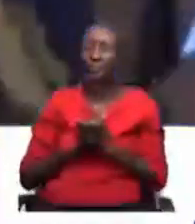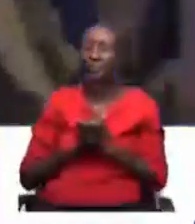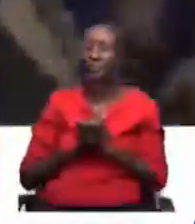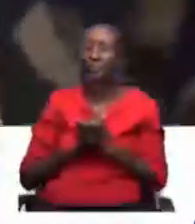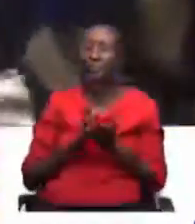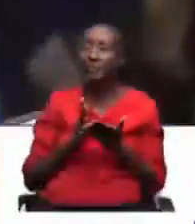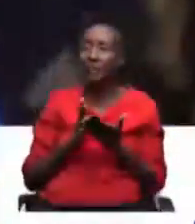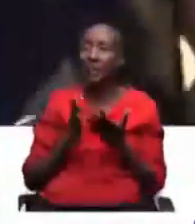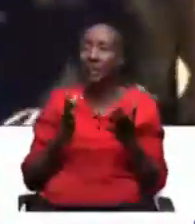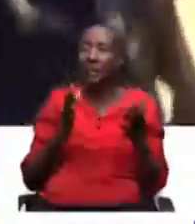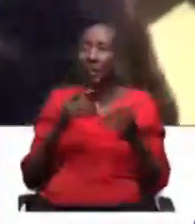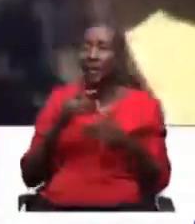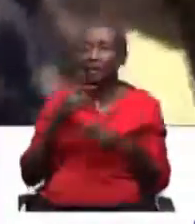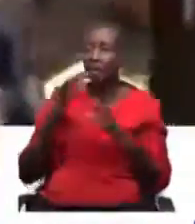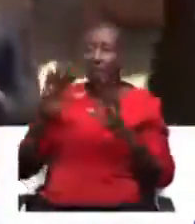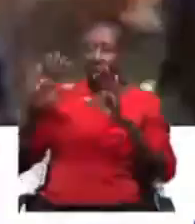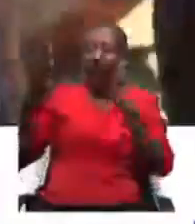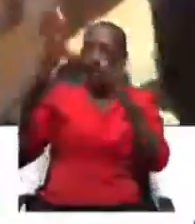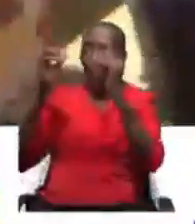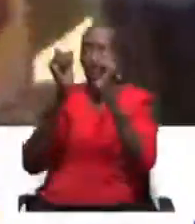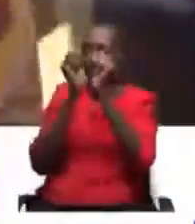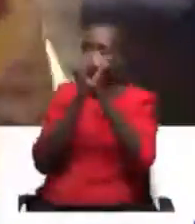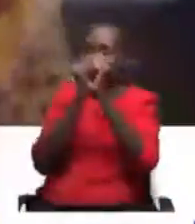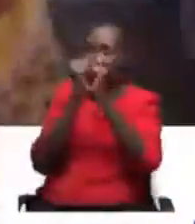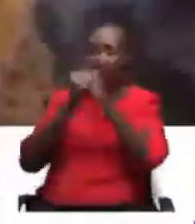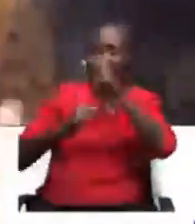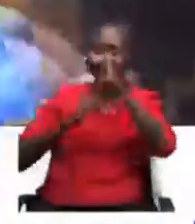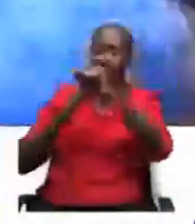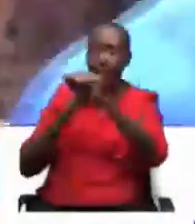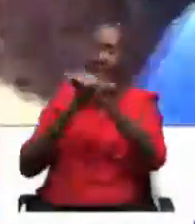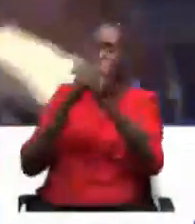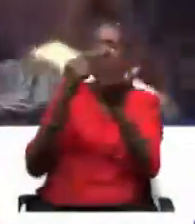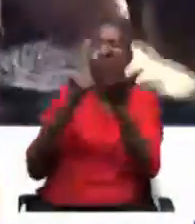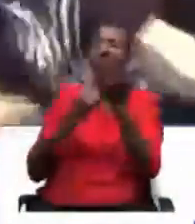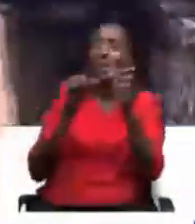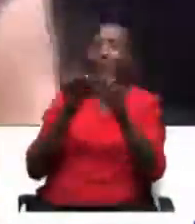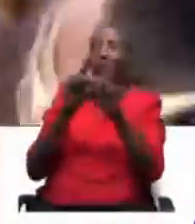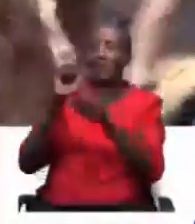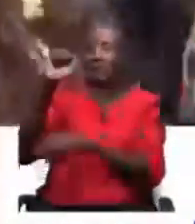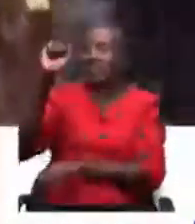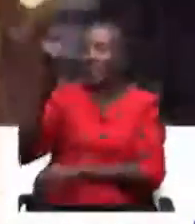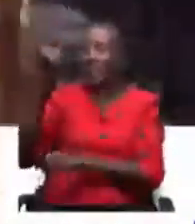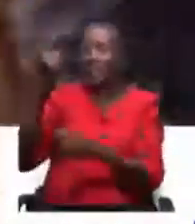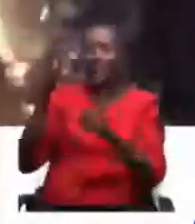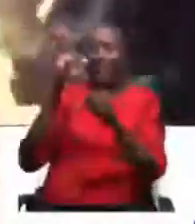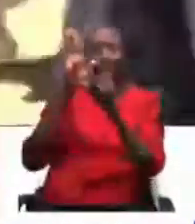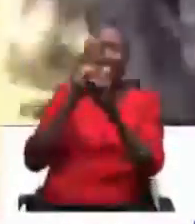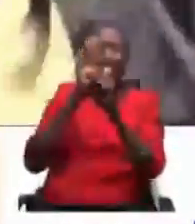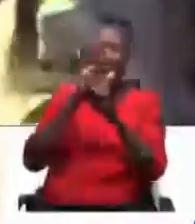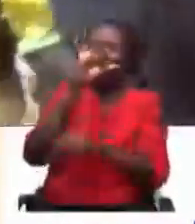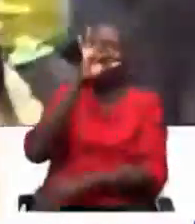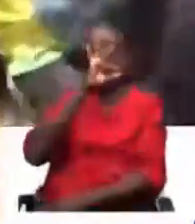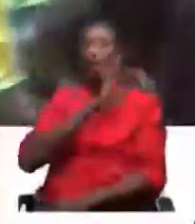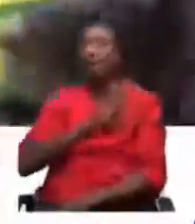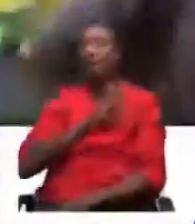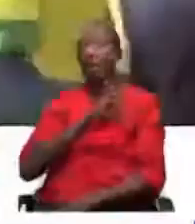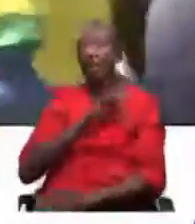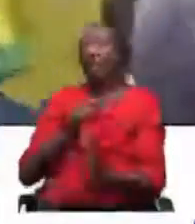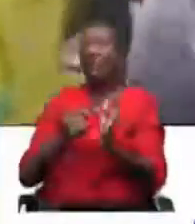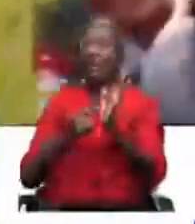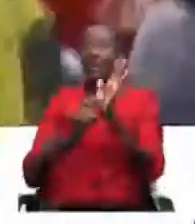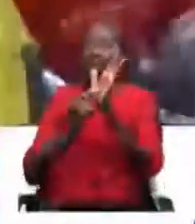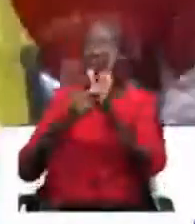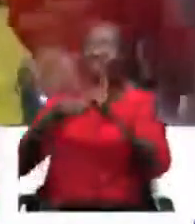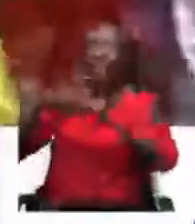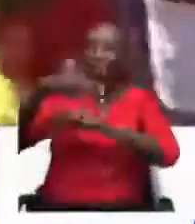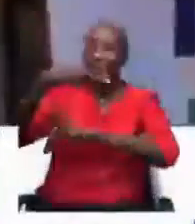Shirika hilo likiwa linasherehekea miaka 10 nchini Uganda na Kenya, wengi wamenufaika nalo, mfano bora akiwa msichana wa shule ya upili